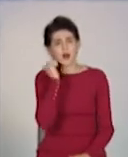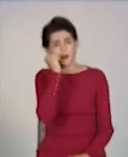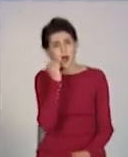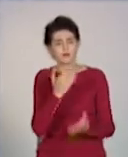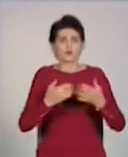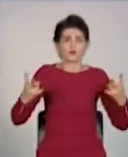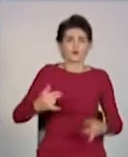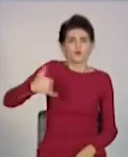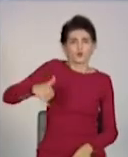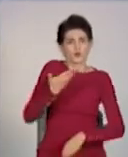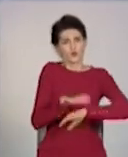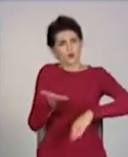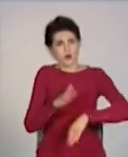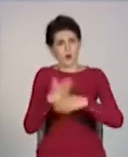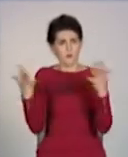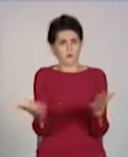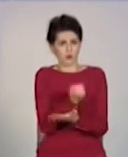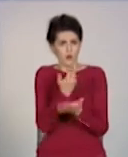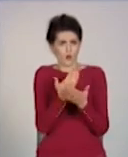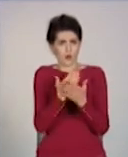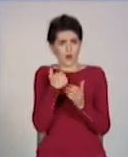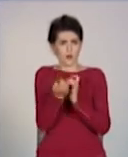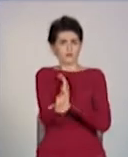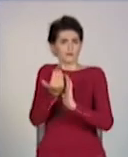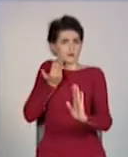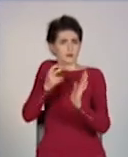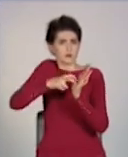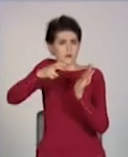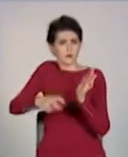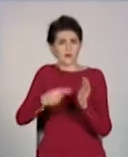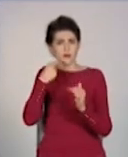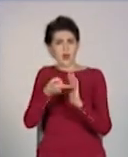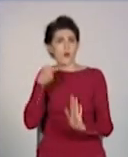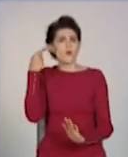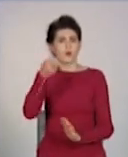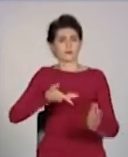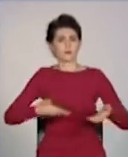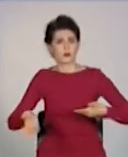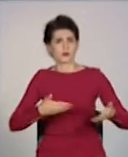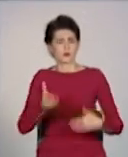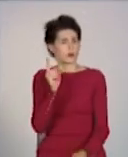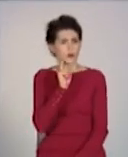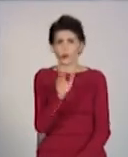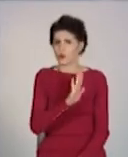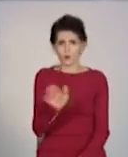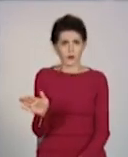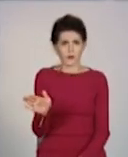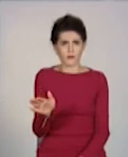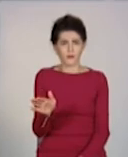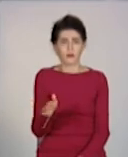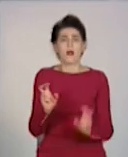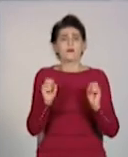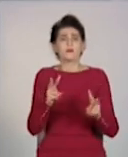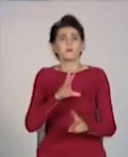пакета донести сразу. А так она выходит, получается, здесь, и не надо ей идти аж до туда. Но это очень неудобно. Як виходити з